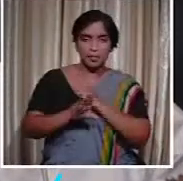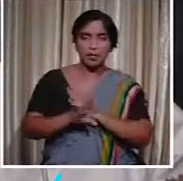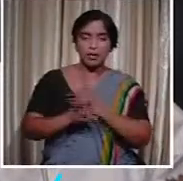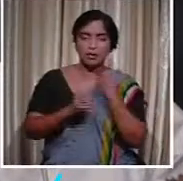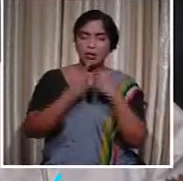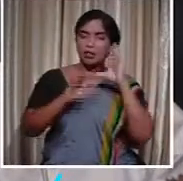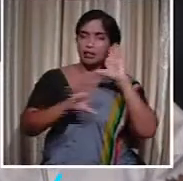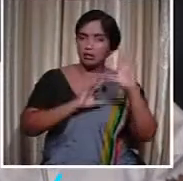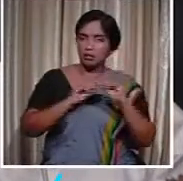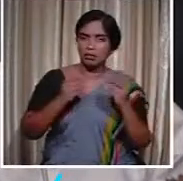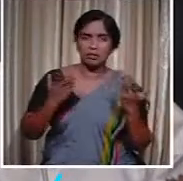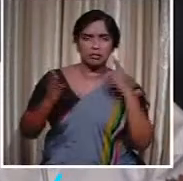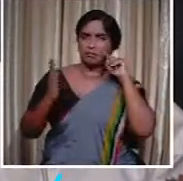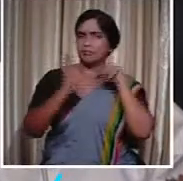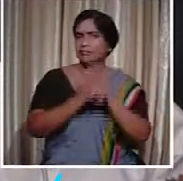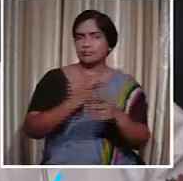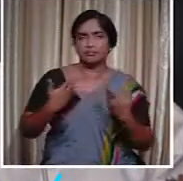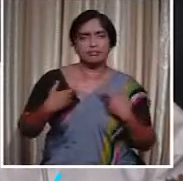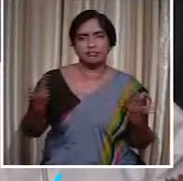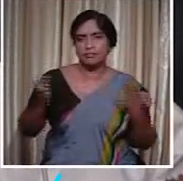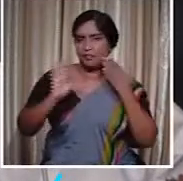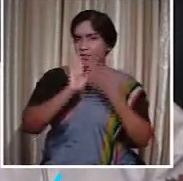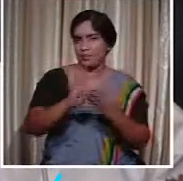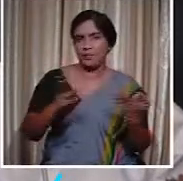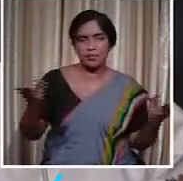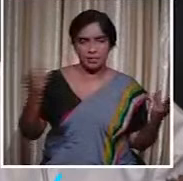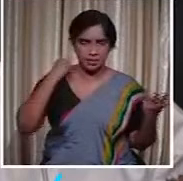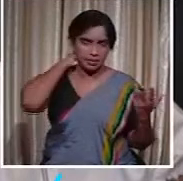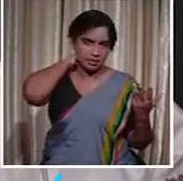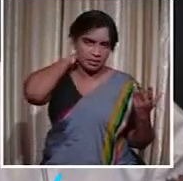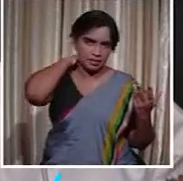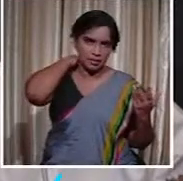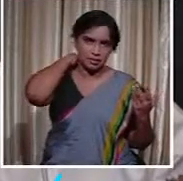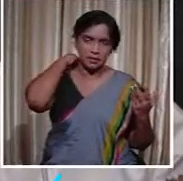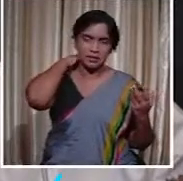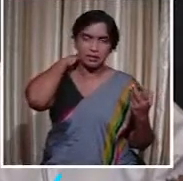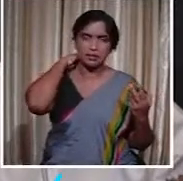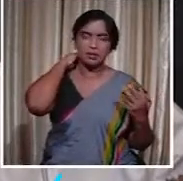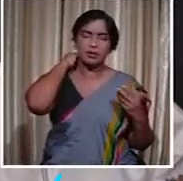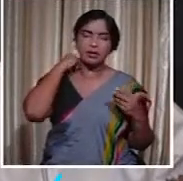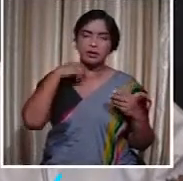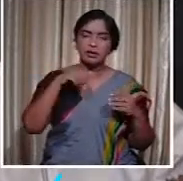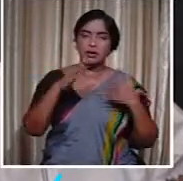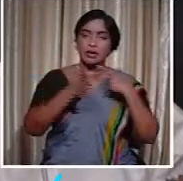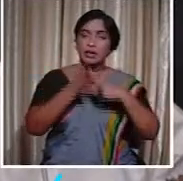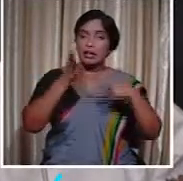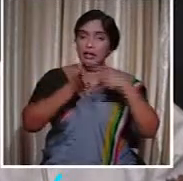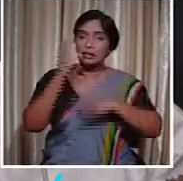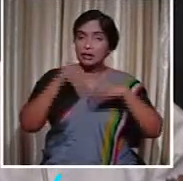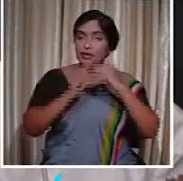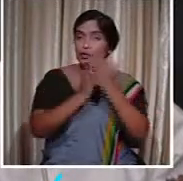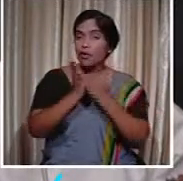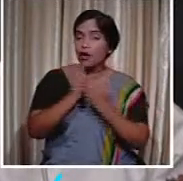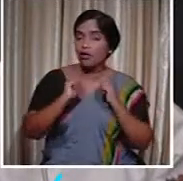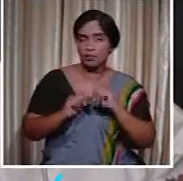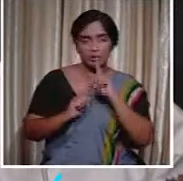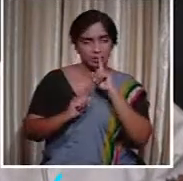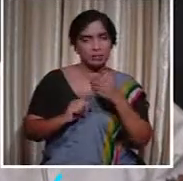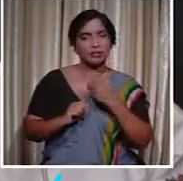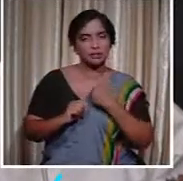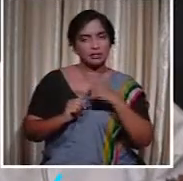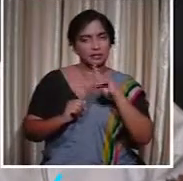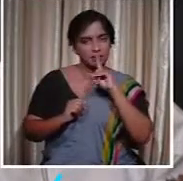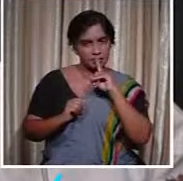වෙන්න. ඊට වඩා විනිවිද භාවයක් මට පෙන්වන්න බෑ. අපේ දේශපාලන වැඩසටහන කුමක්ද කියලා කියන්න. ඉතින් මම